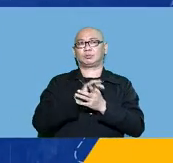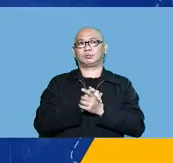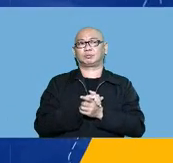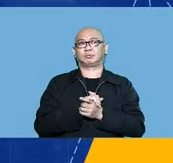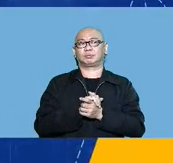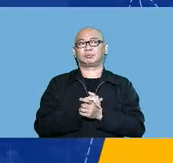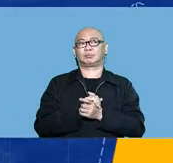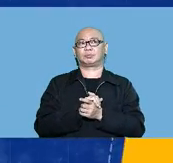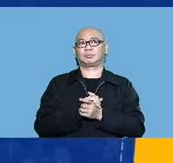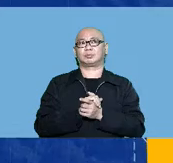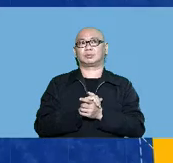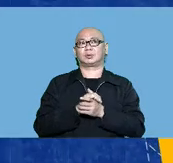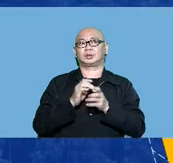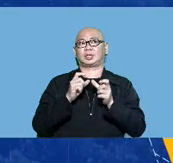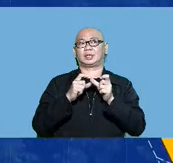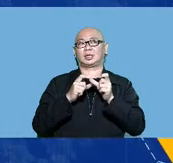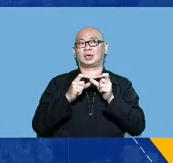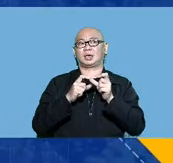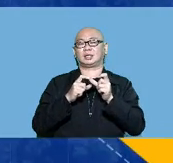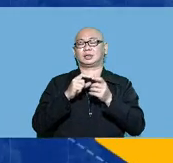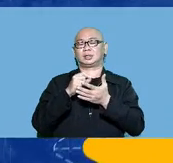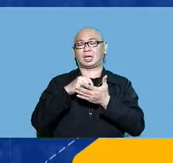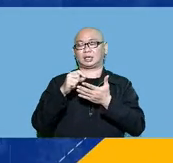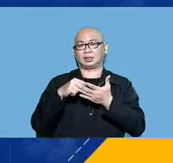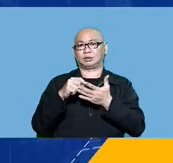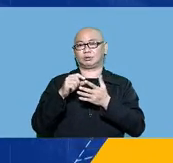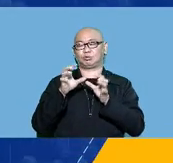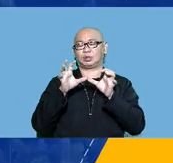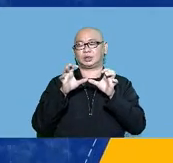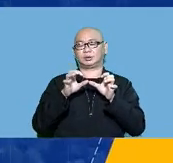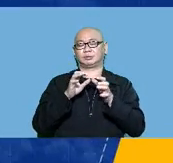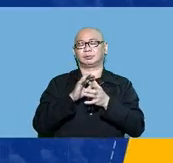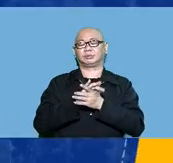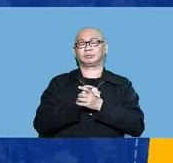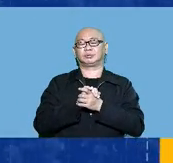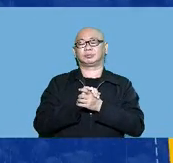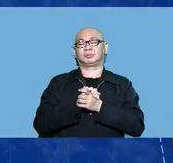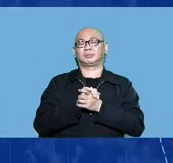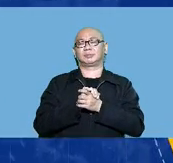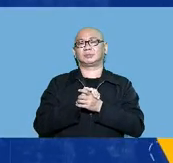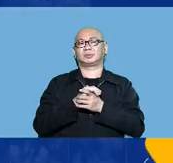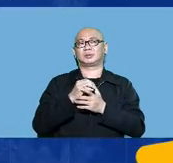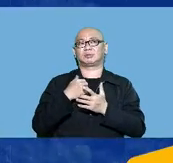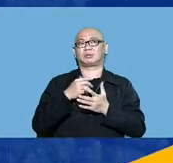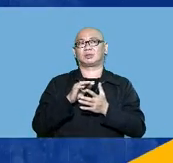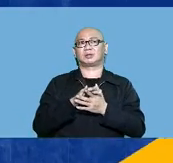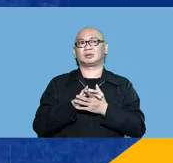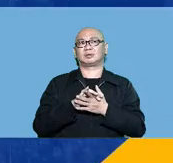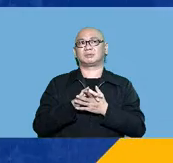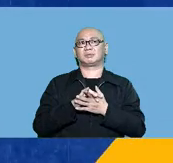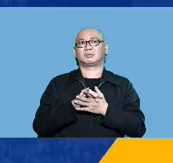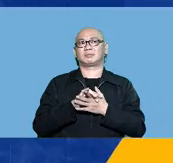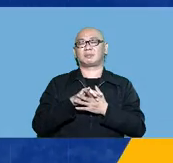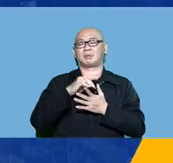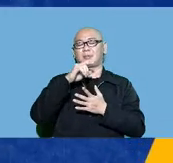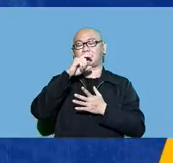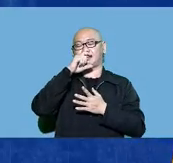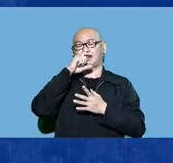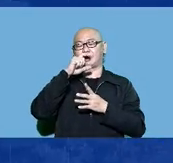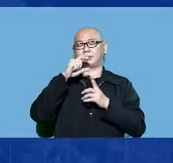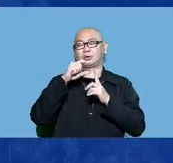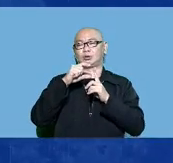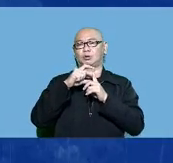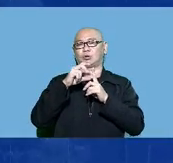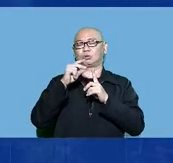Senat UNES, Bapak Dr. Arief Purnomo, SPDS, MPD, yang sekarang dijabat Bapak Dr. Sandi. Terima